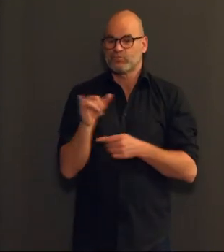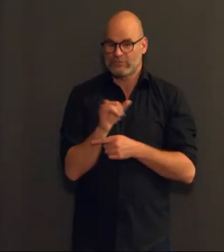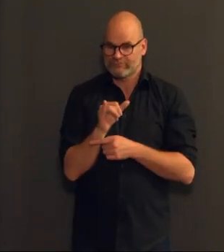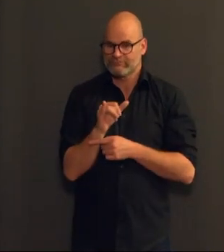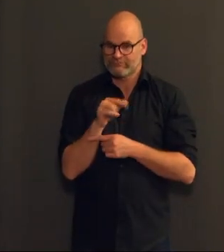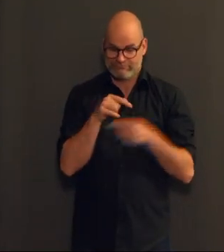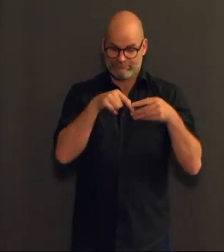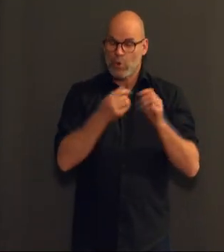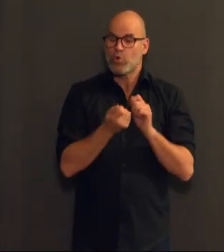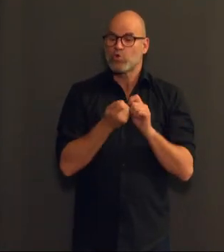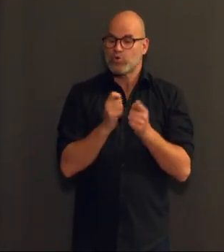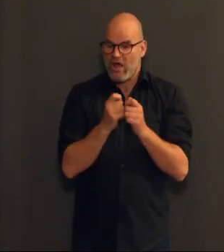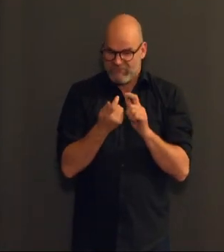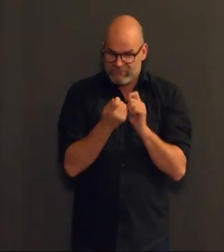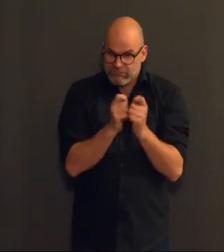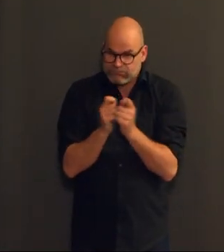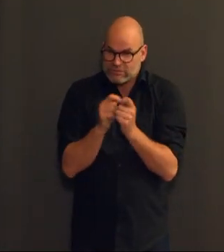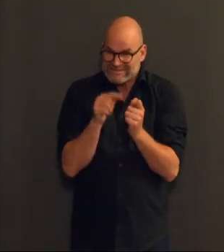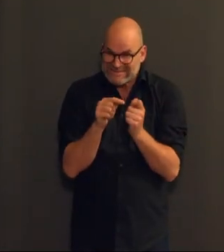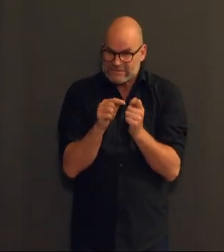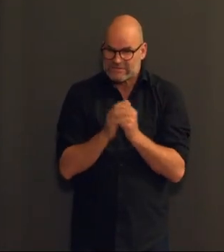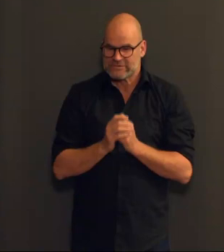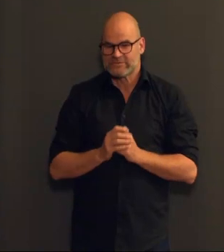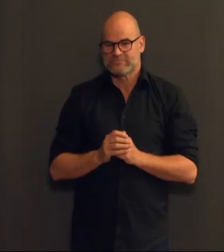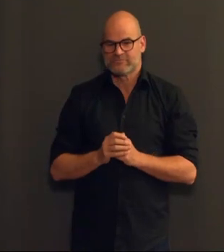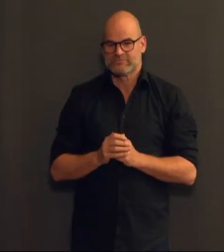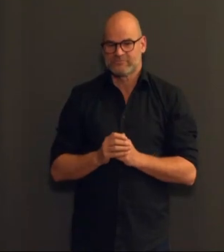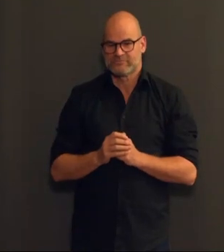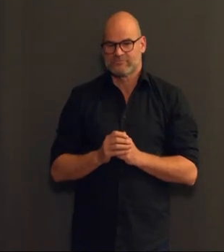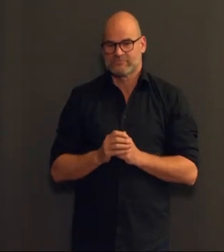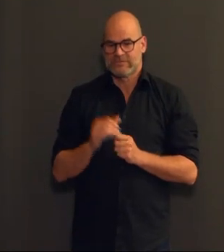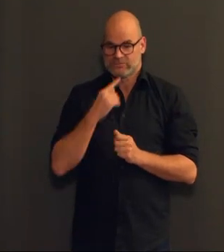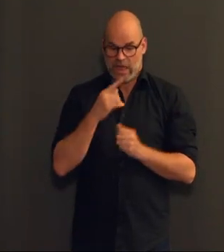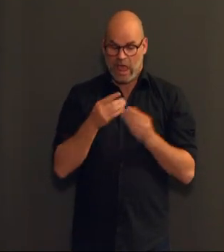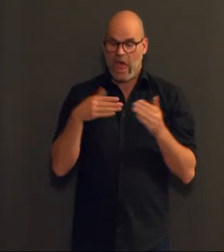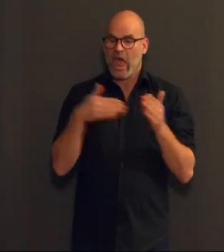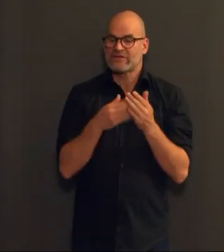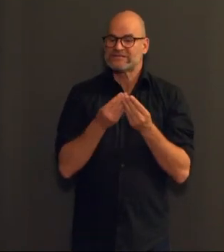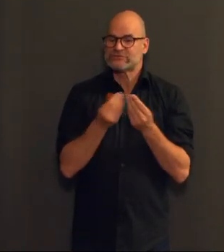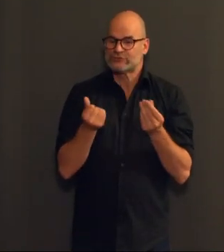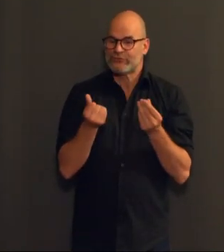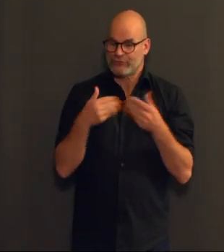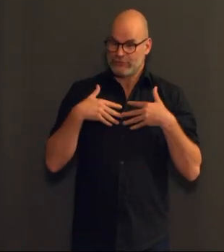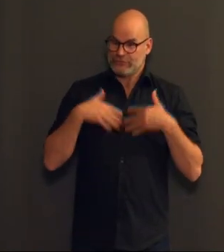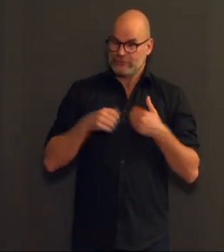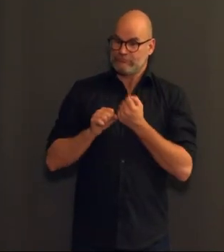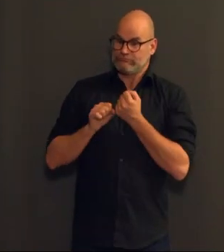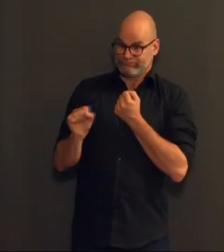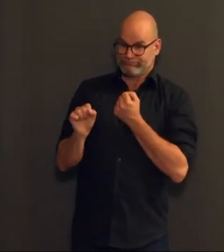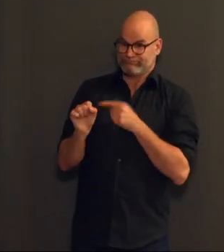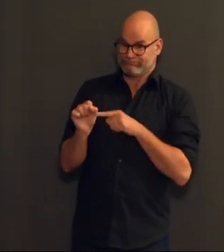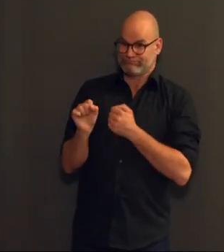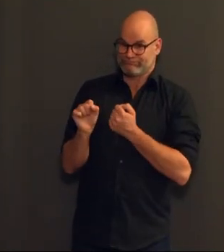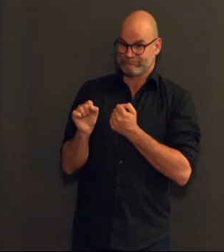meerdere zijn. Die maken dat antistoffen die gericht zijn tegen de klassieke varianten minder goed werken tegen